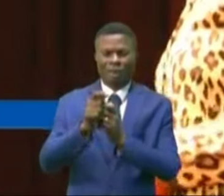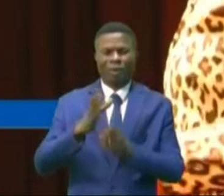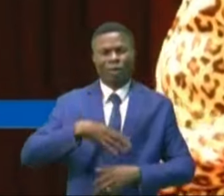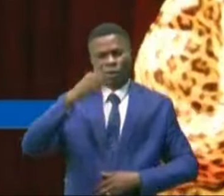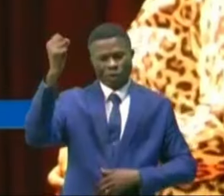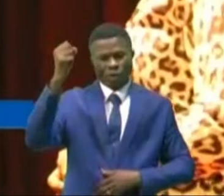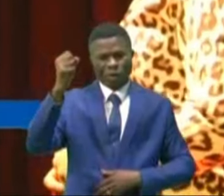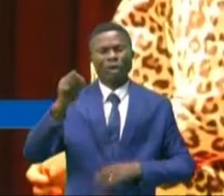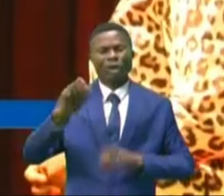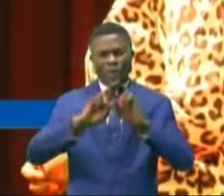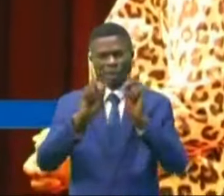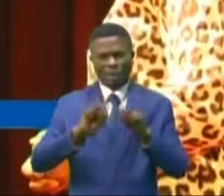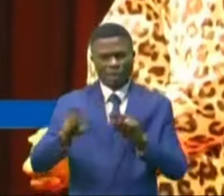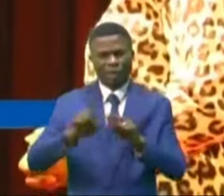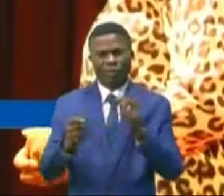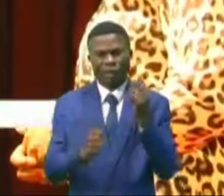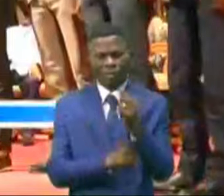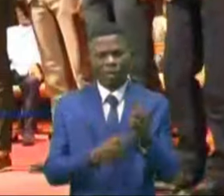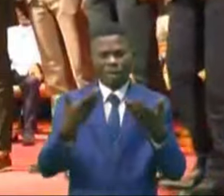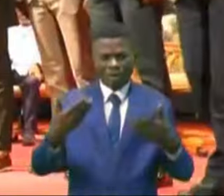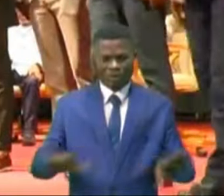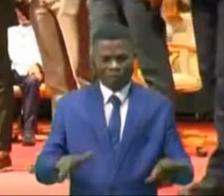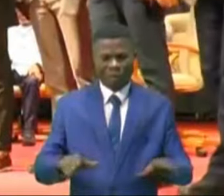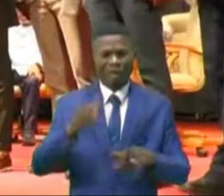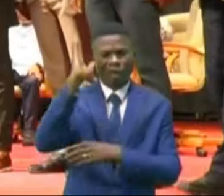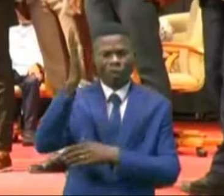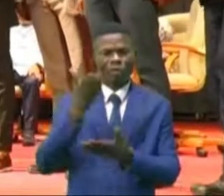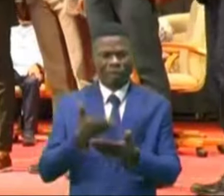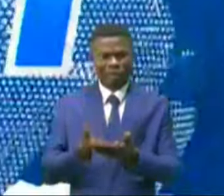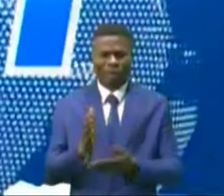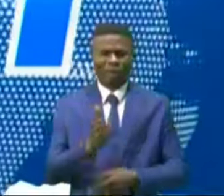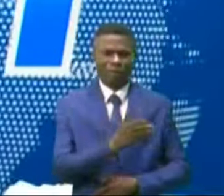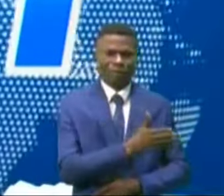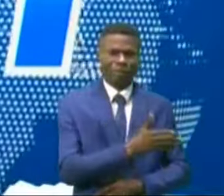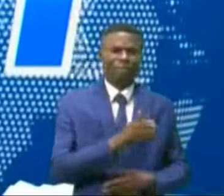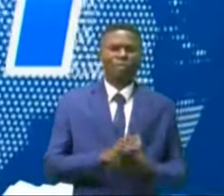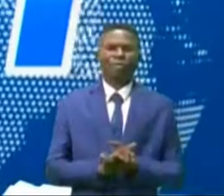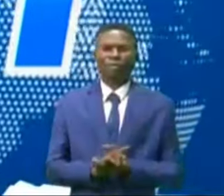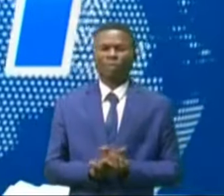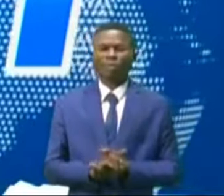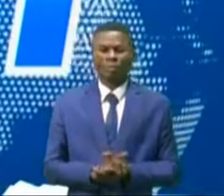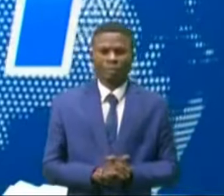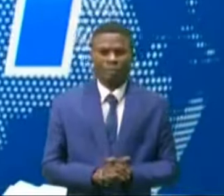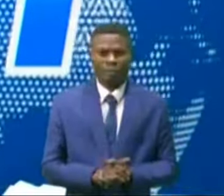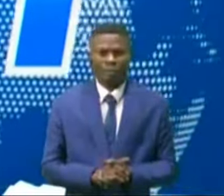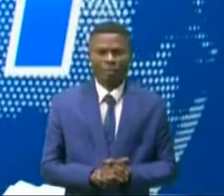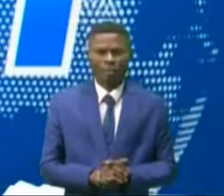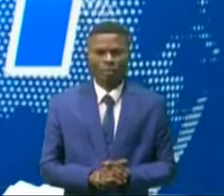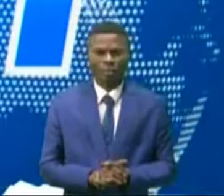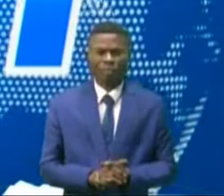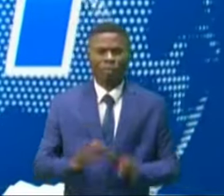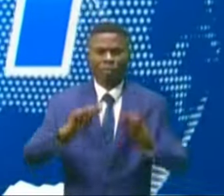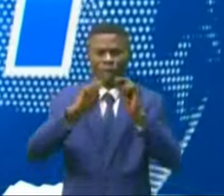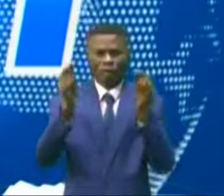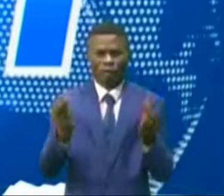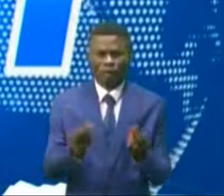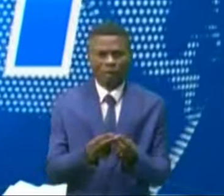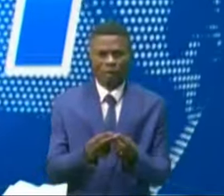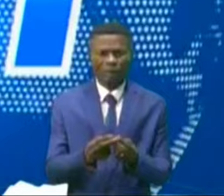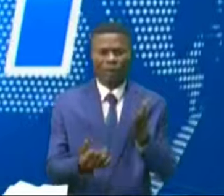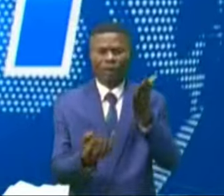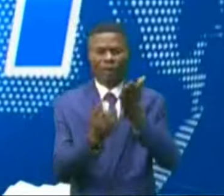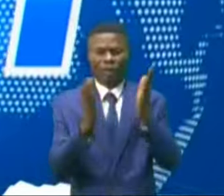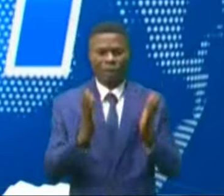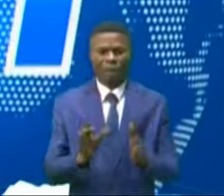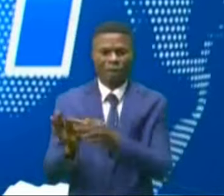aux intervenants a clôturé la dite conférence. Et puis, le collectif des